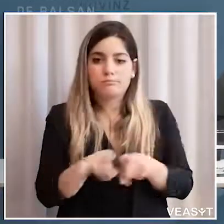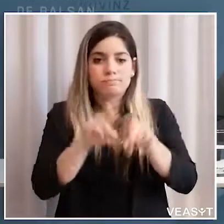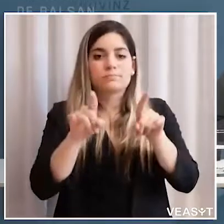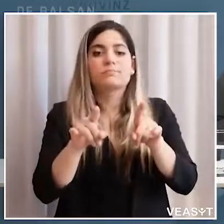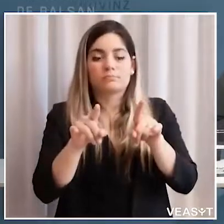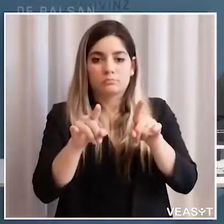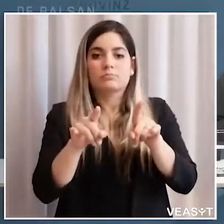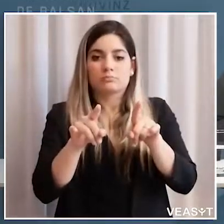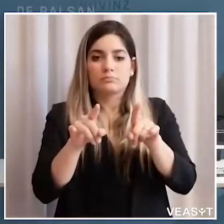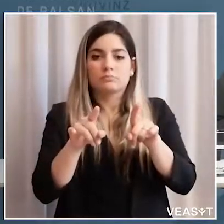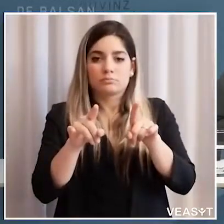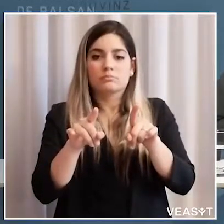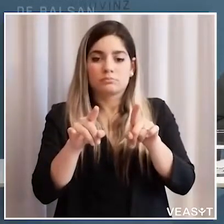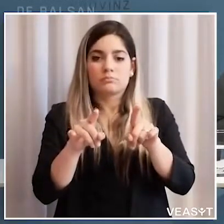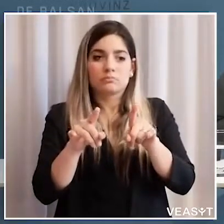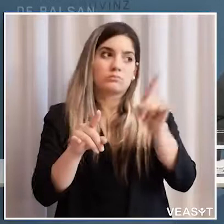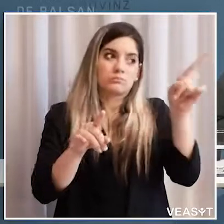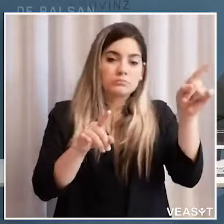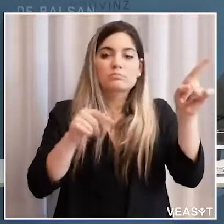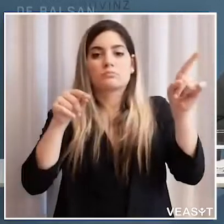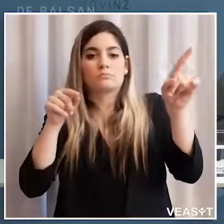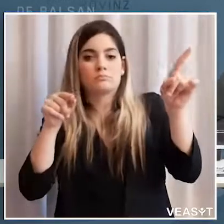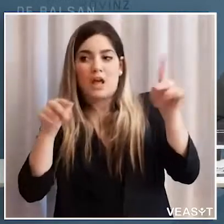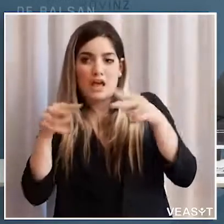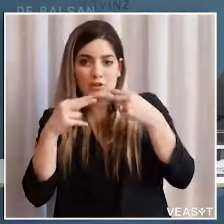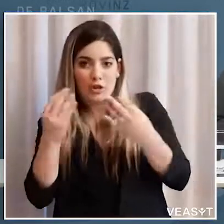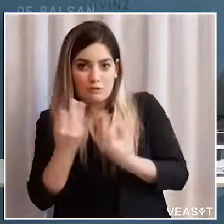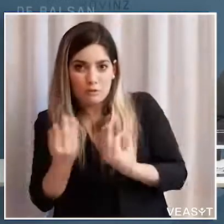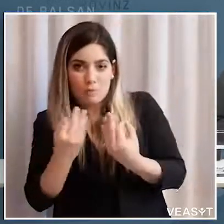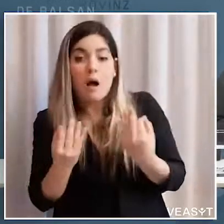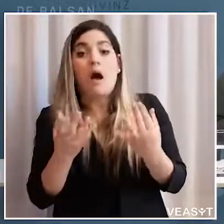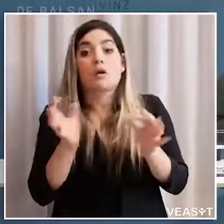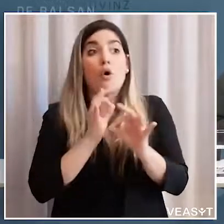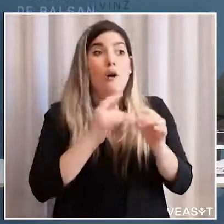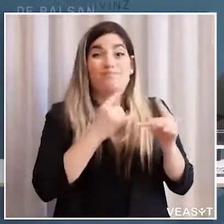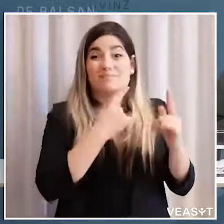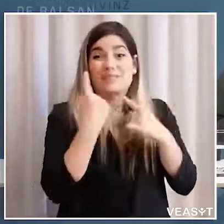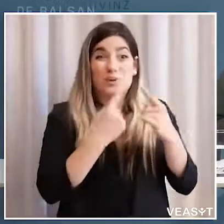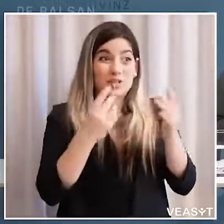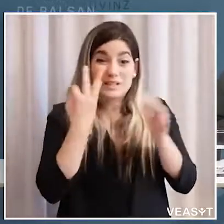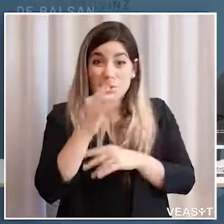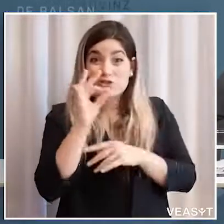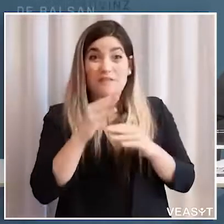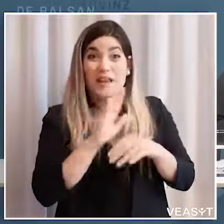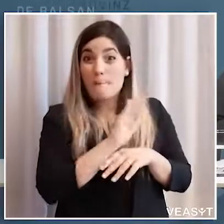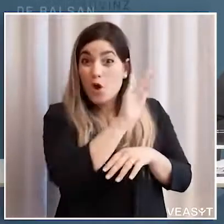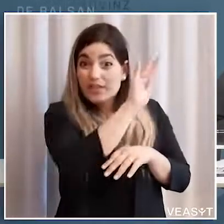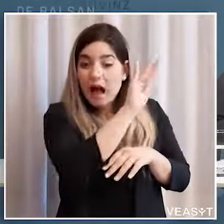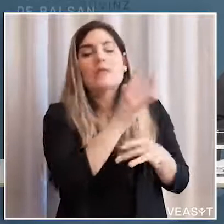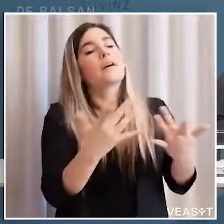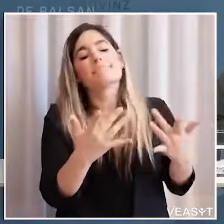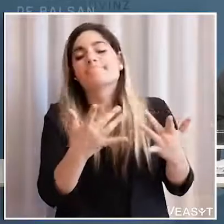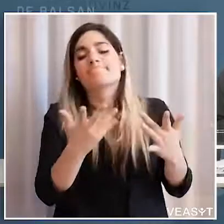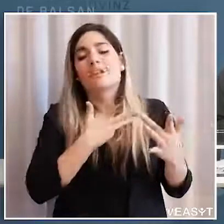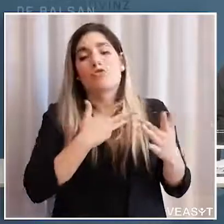che ivano anche per gli altri ristoranti e ci sono poi delle norme specifiche per i refusi per le situazioni specifiche che si